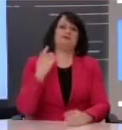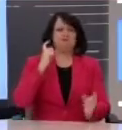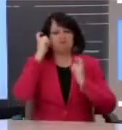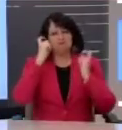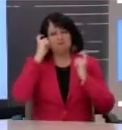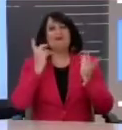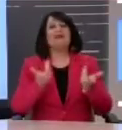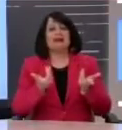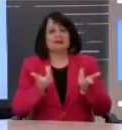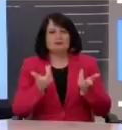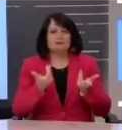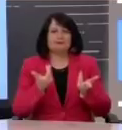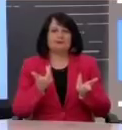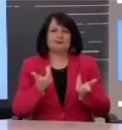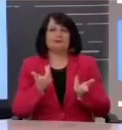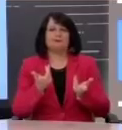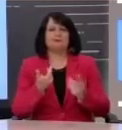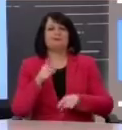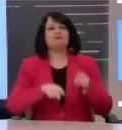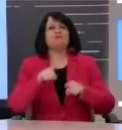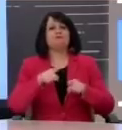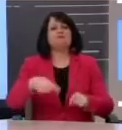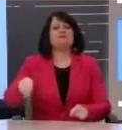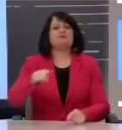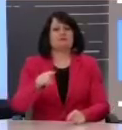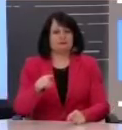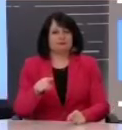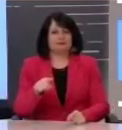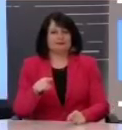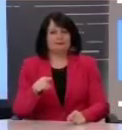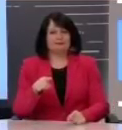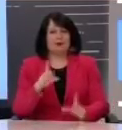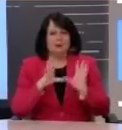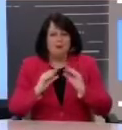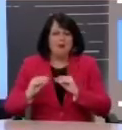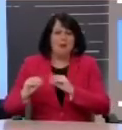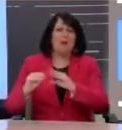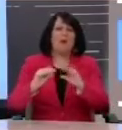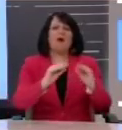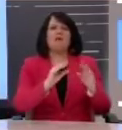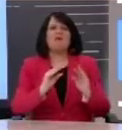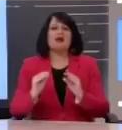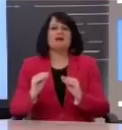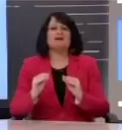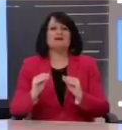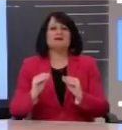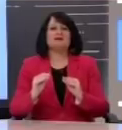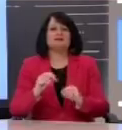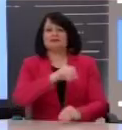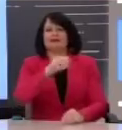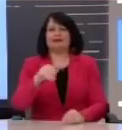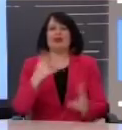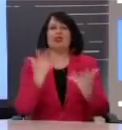είναι ότι ορισμένοι άλλοι που αφήνουν διαρροές, σπέρνουν σκόνη δεξιά και